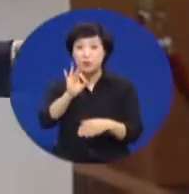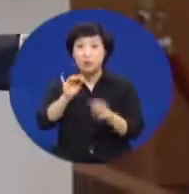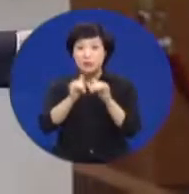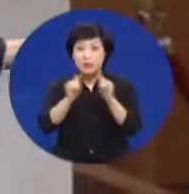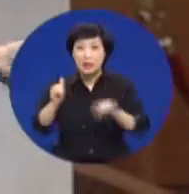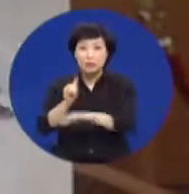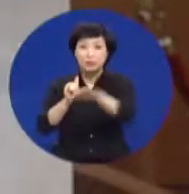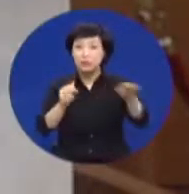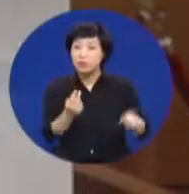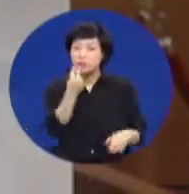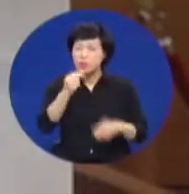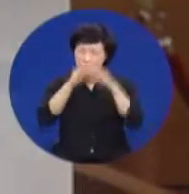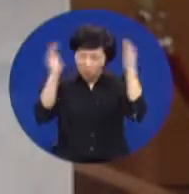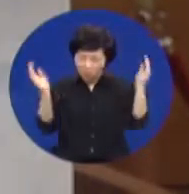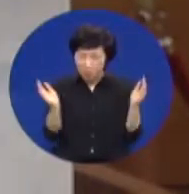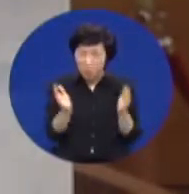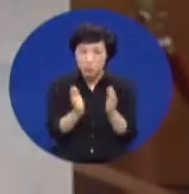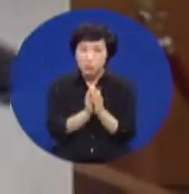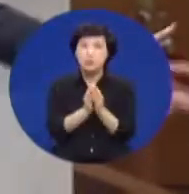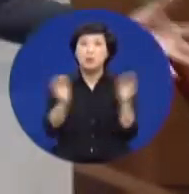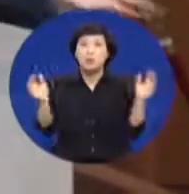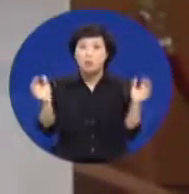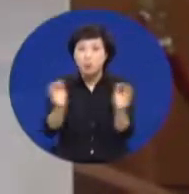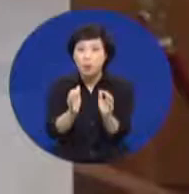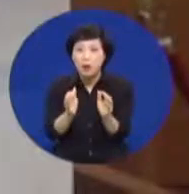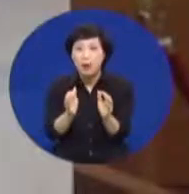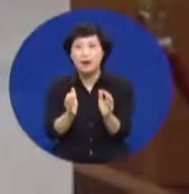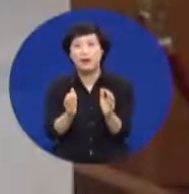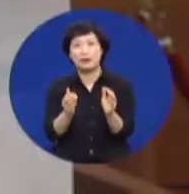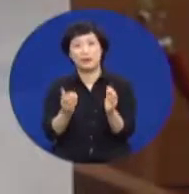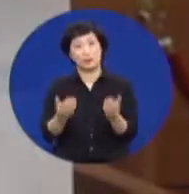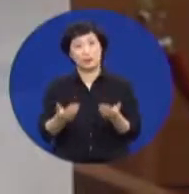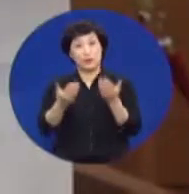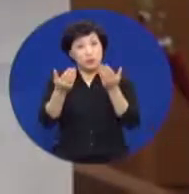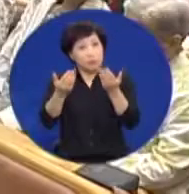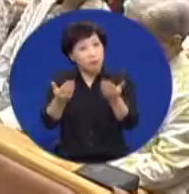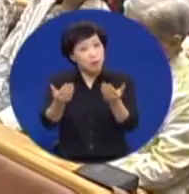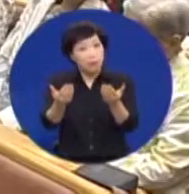인간의 목숨을 총동원해서 다 줘도